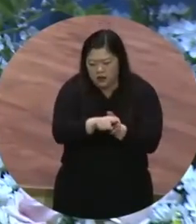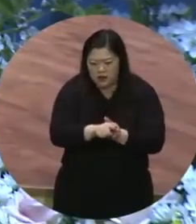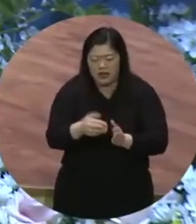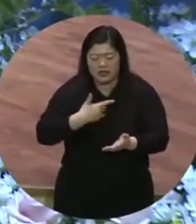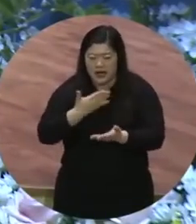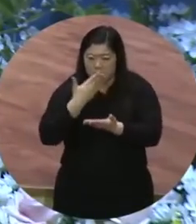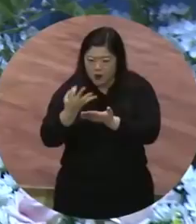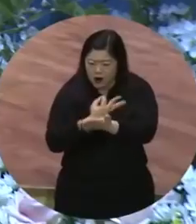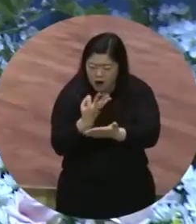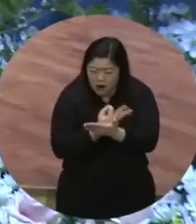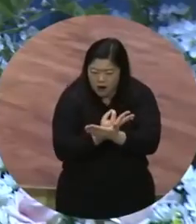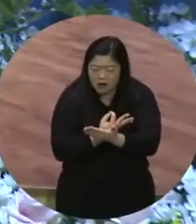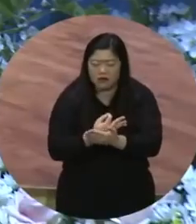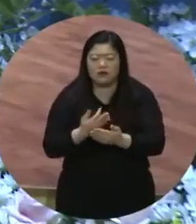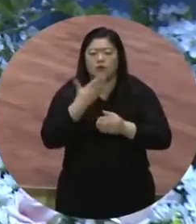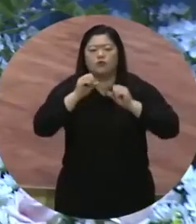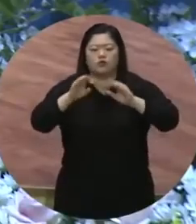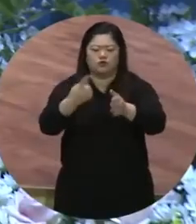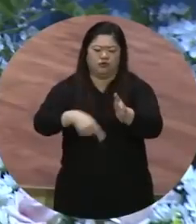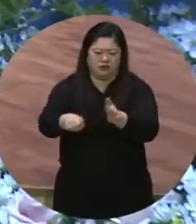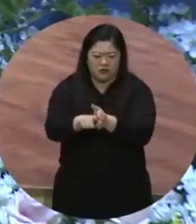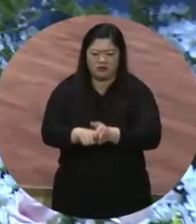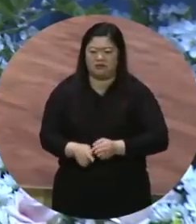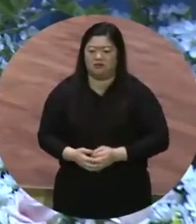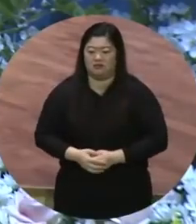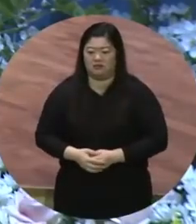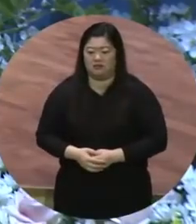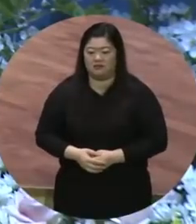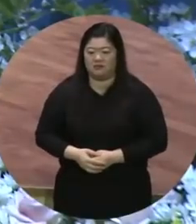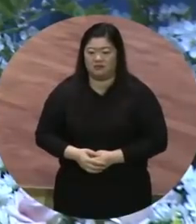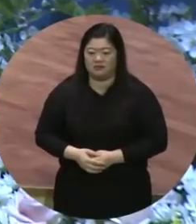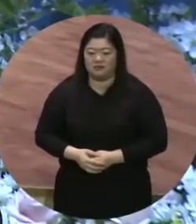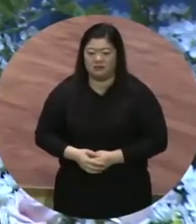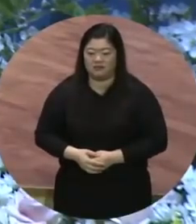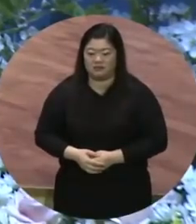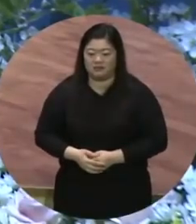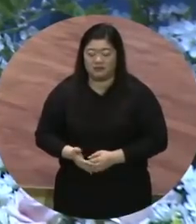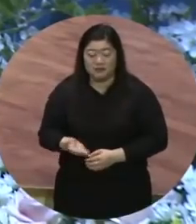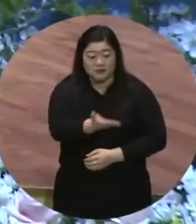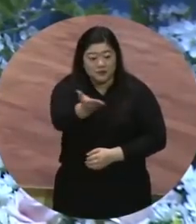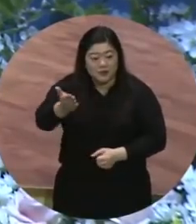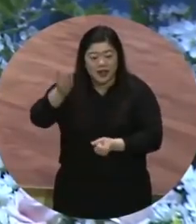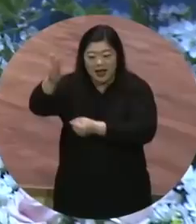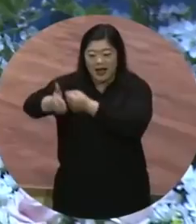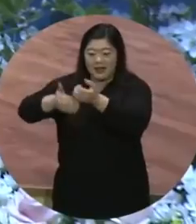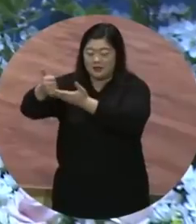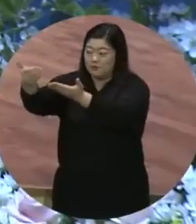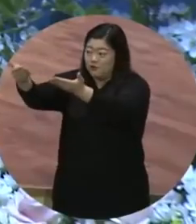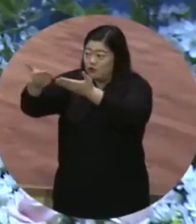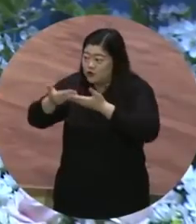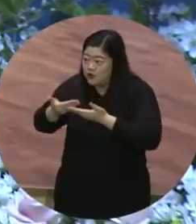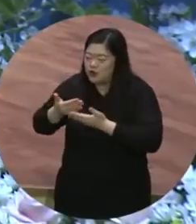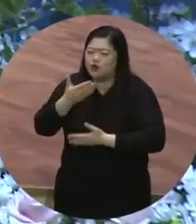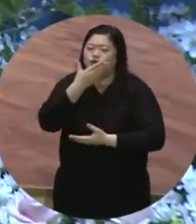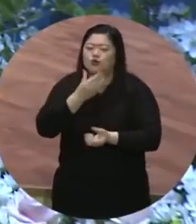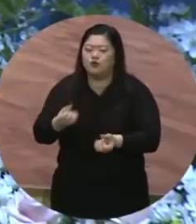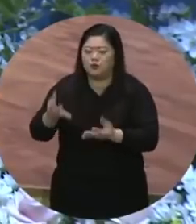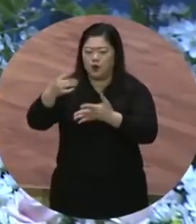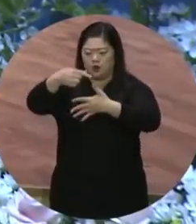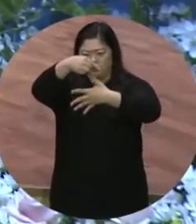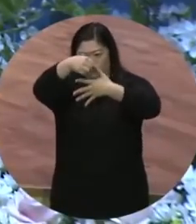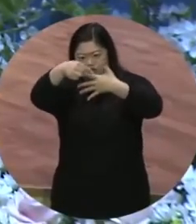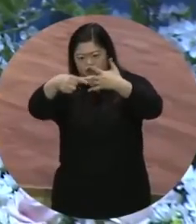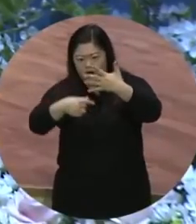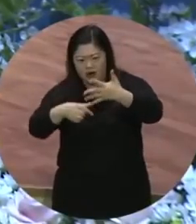참 올브레싱이 들어온다. 여러분 하나님께서 주시는 이 축복의 순서를 체험하시길 바랍니다.